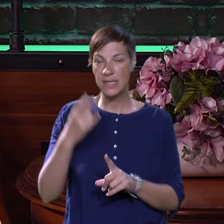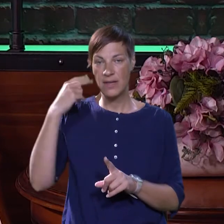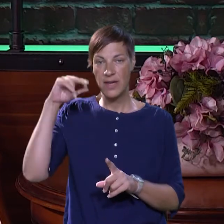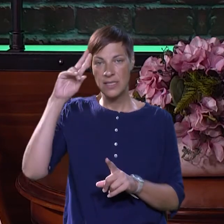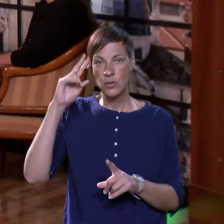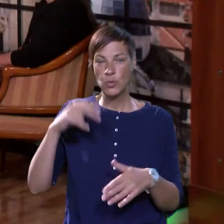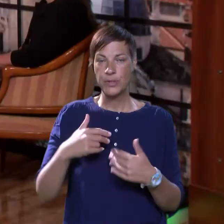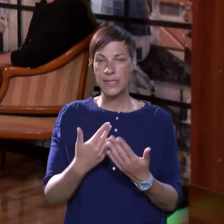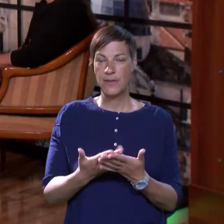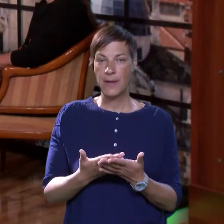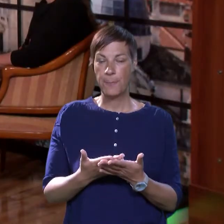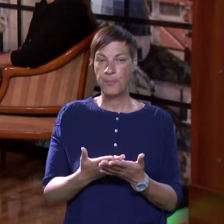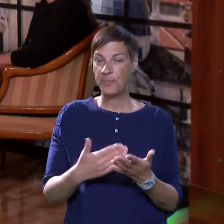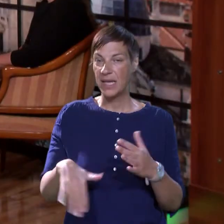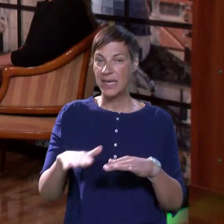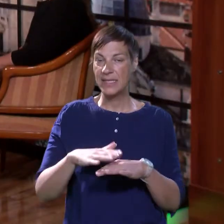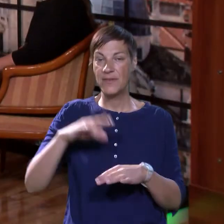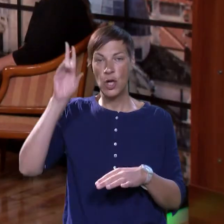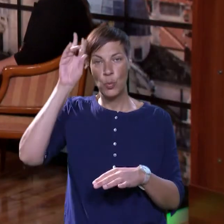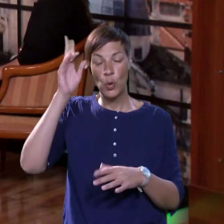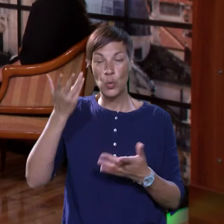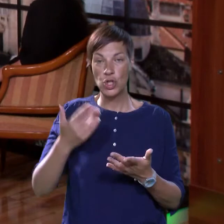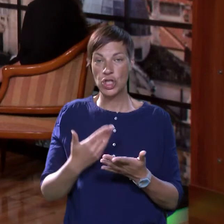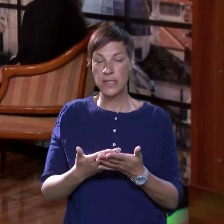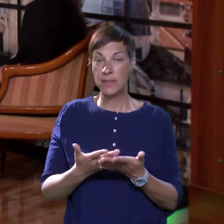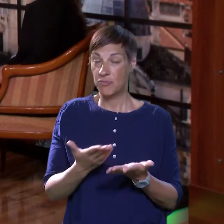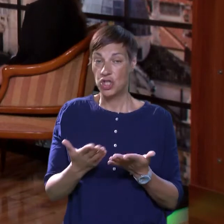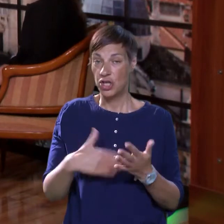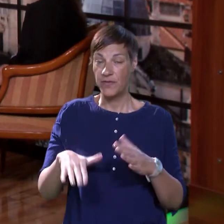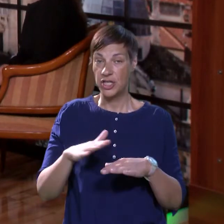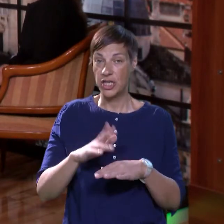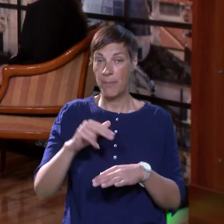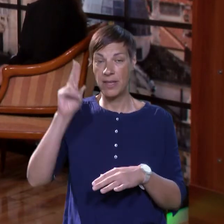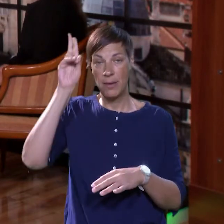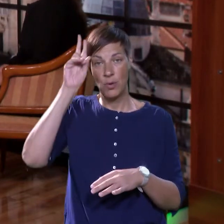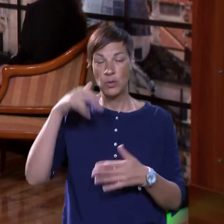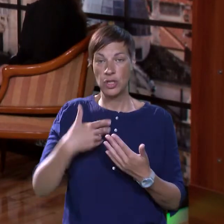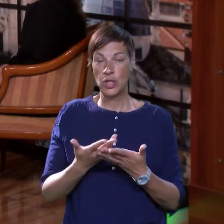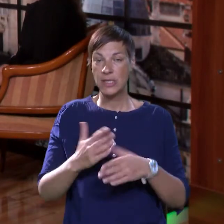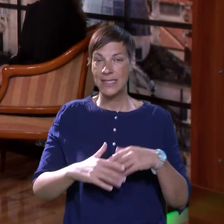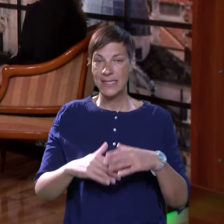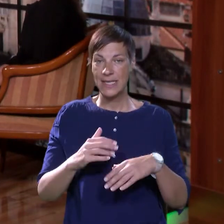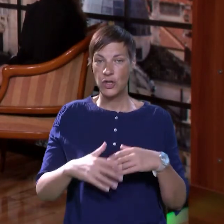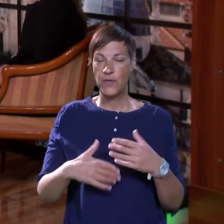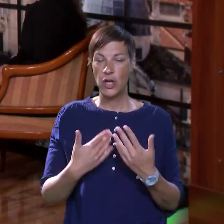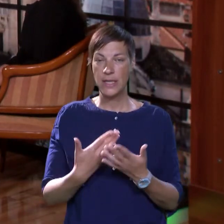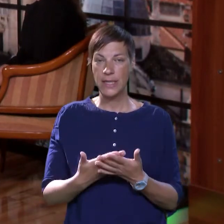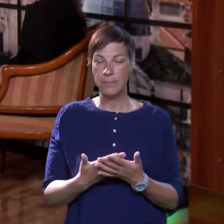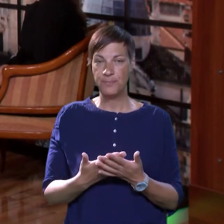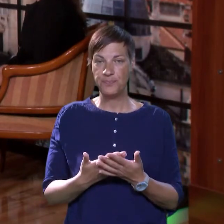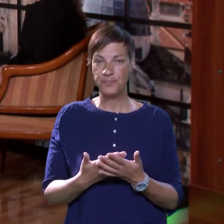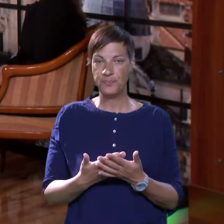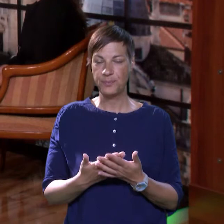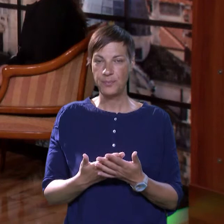pozitivne iskustva, čak i razvijaju kompetencije. Dakle, što ste vi kompetentniji, to ste zadovoljniji, tako da